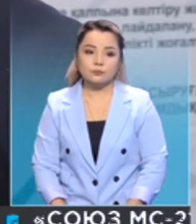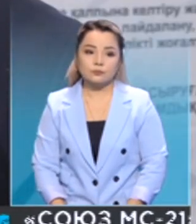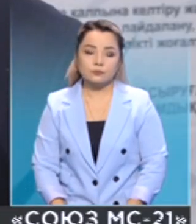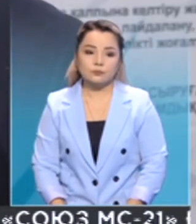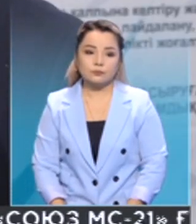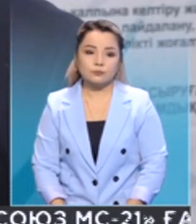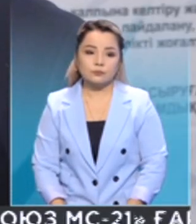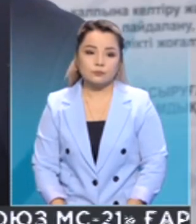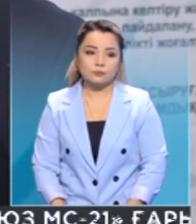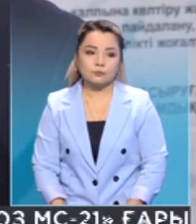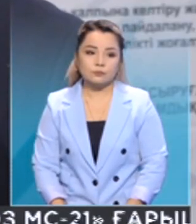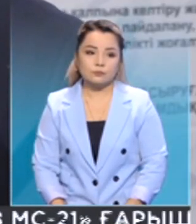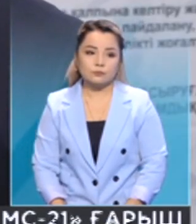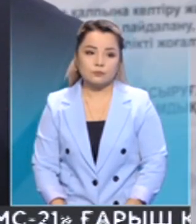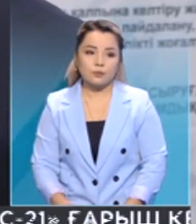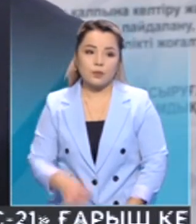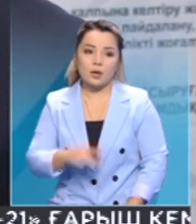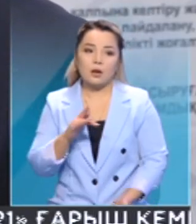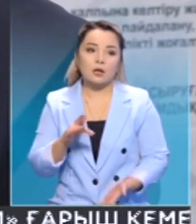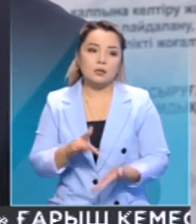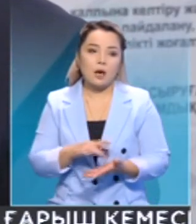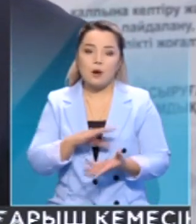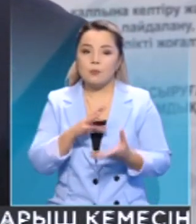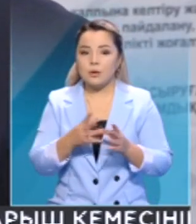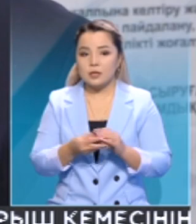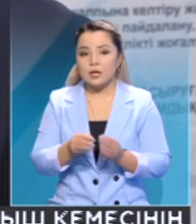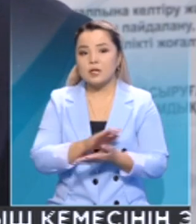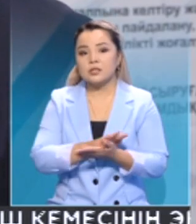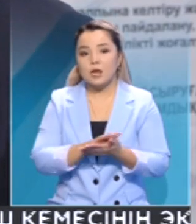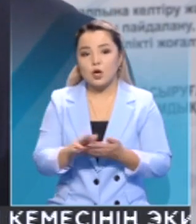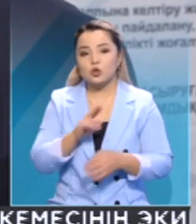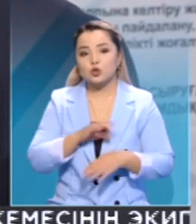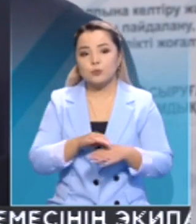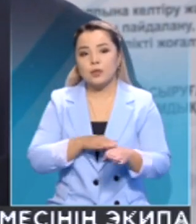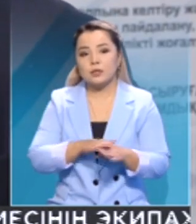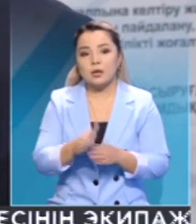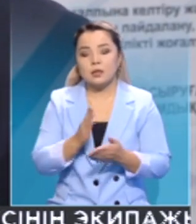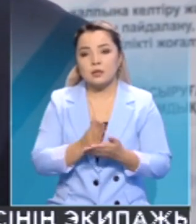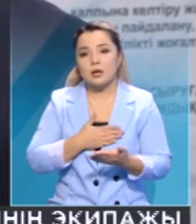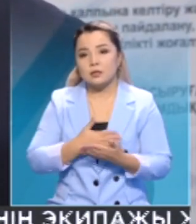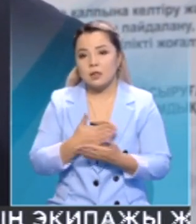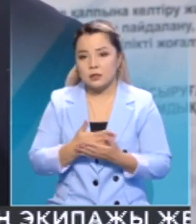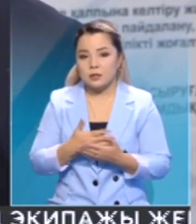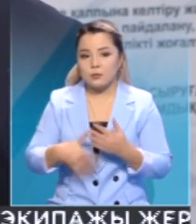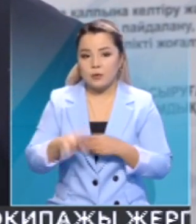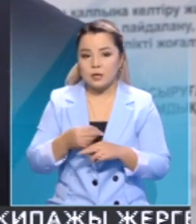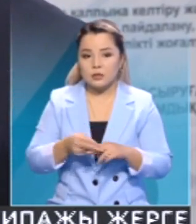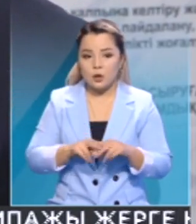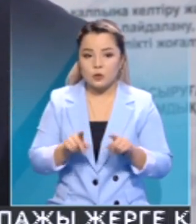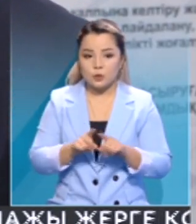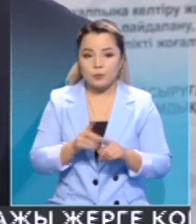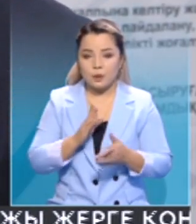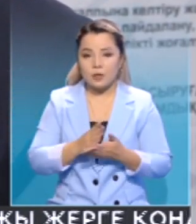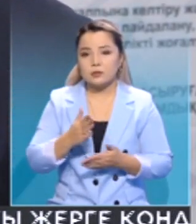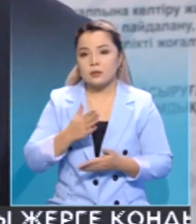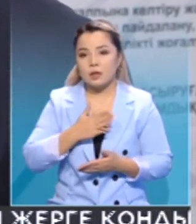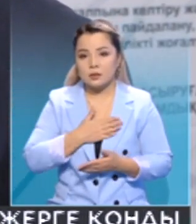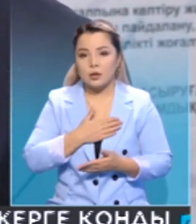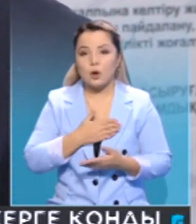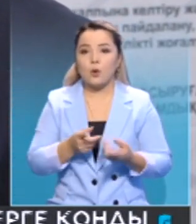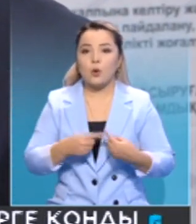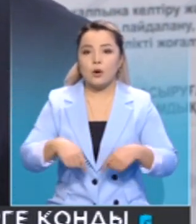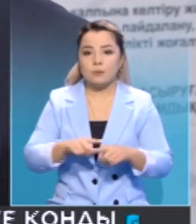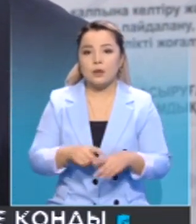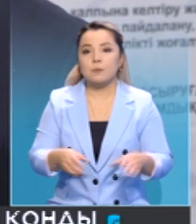Қоқысты тастамай, қаланың жалпы барша тазалығына атсалысу мақсатында конференция өткізілді. Енді қазақстанда біздің құрылып жатқан